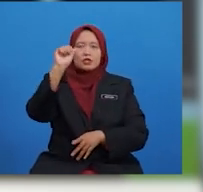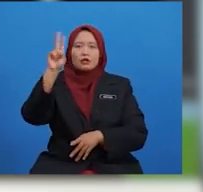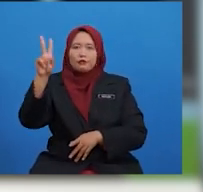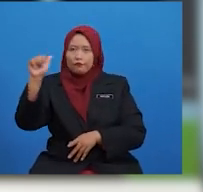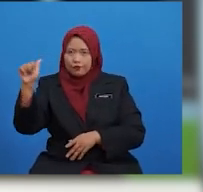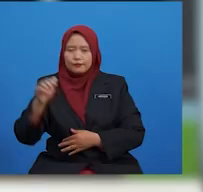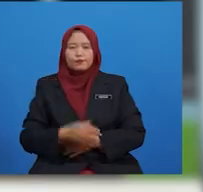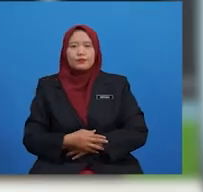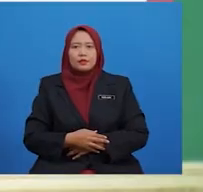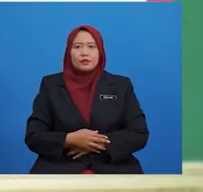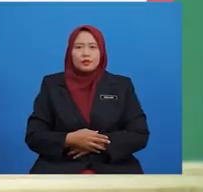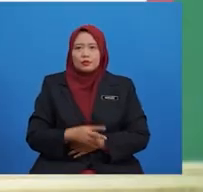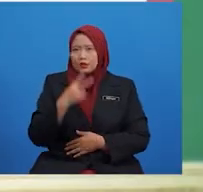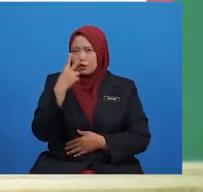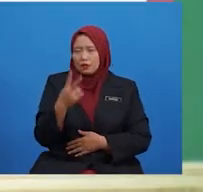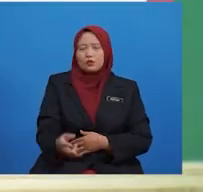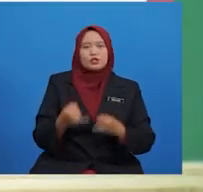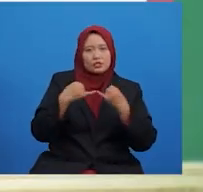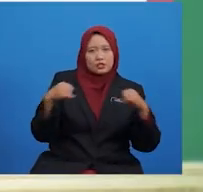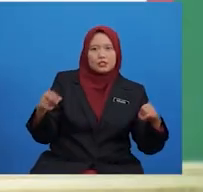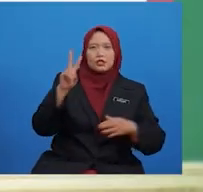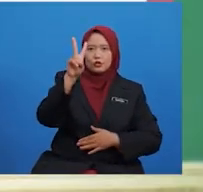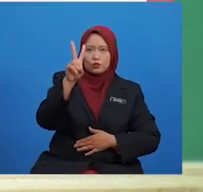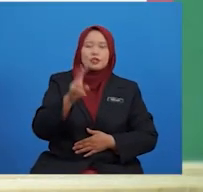kedua, iaitu string.